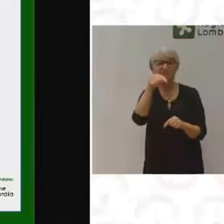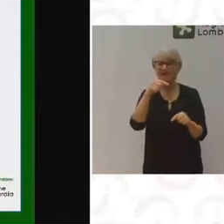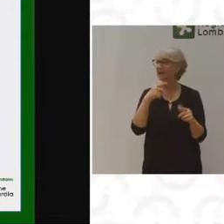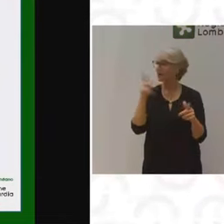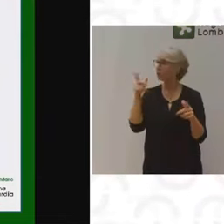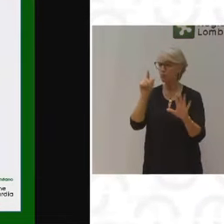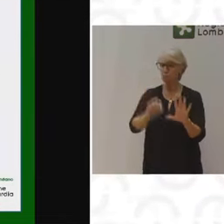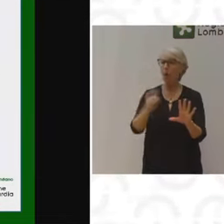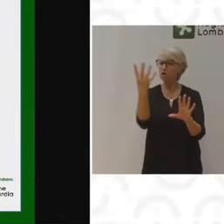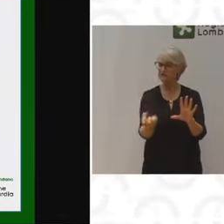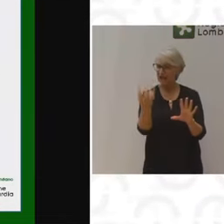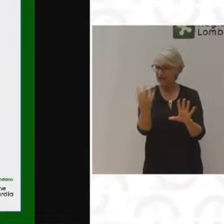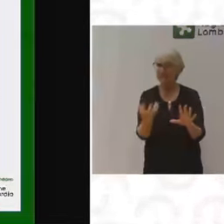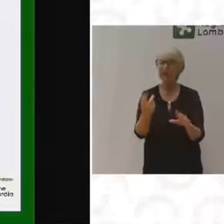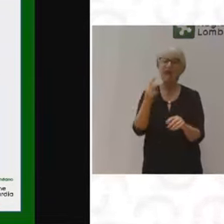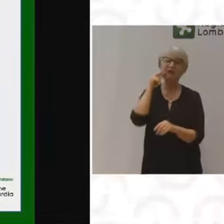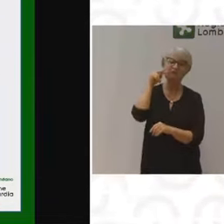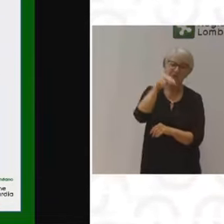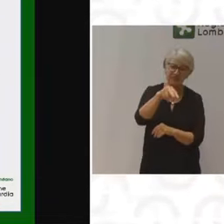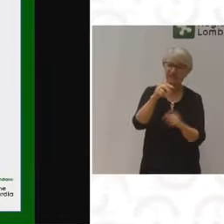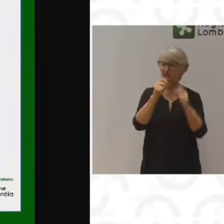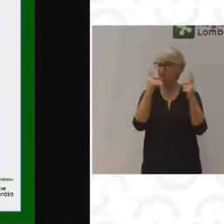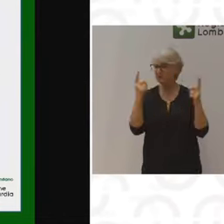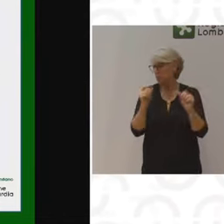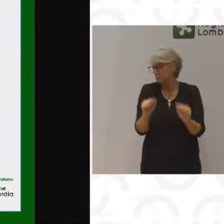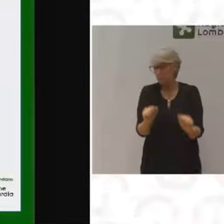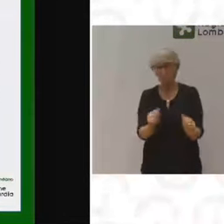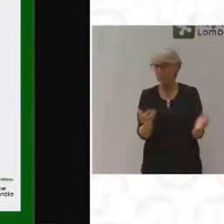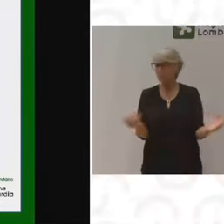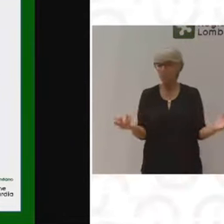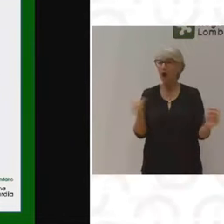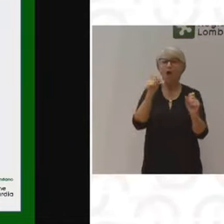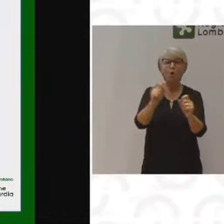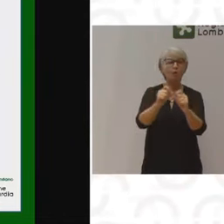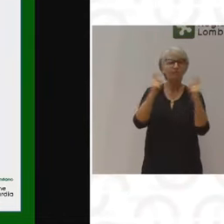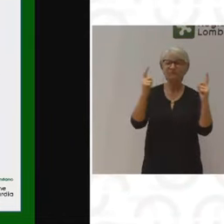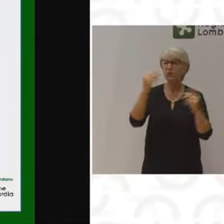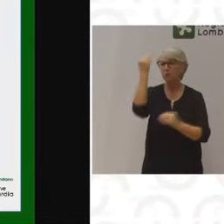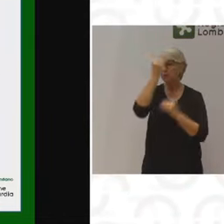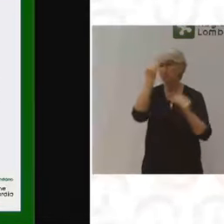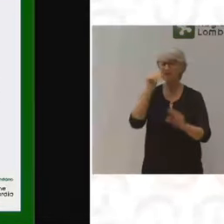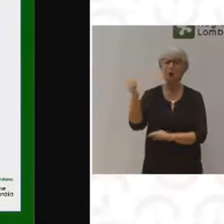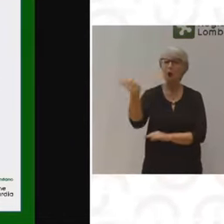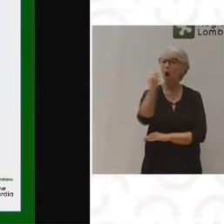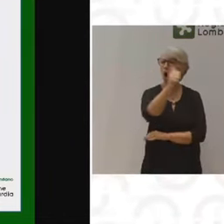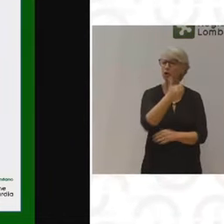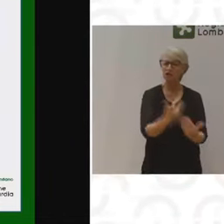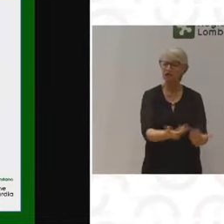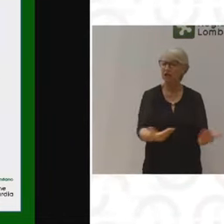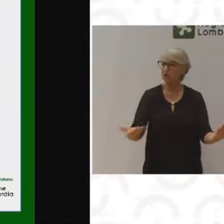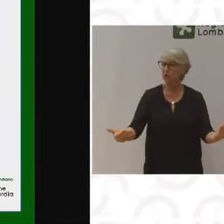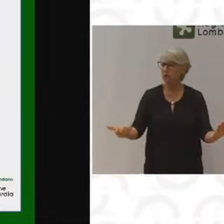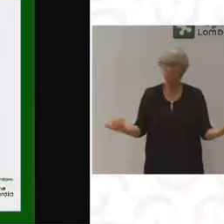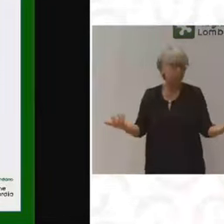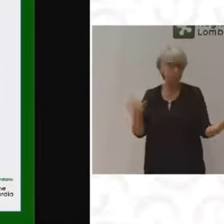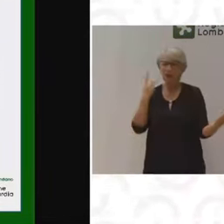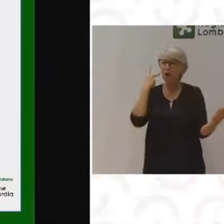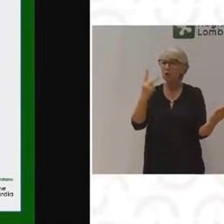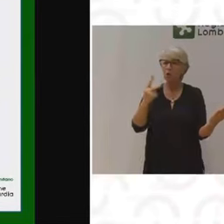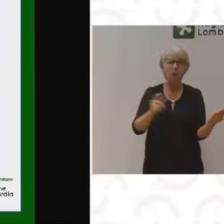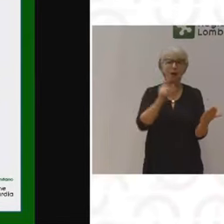potete scaricarli, vederli. Sono un video pensato per ogni territorio, per cui riguardano tutta